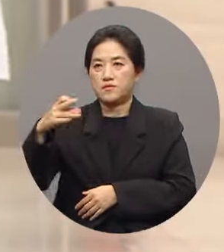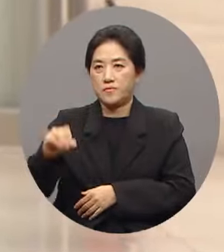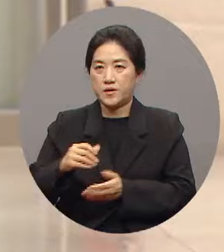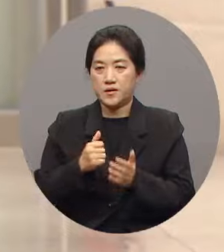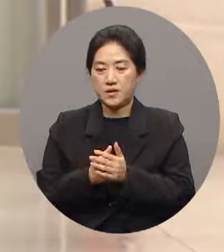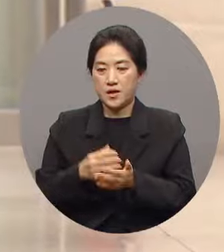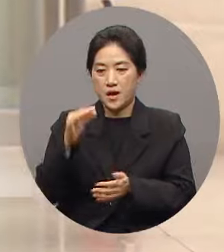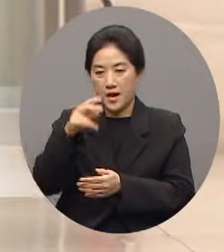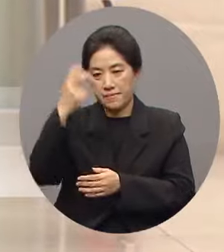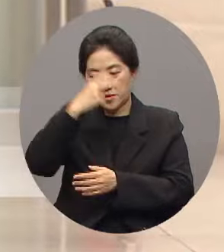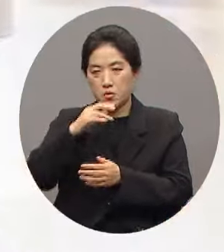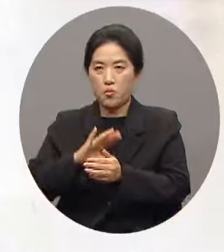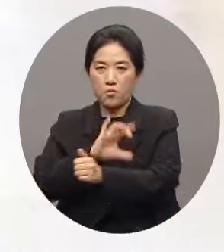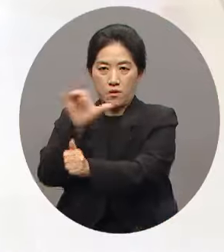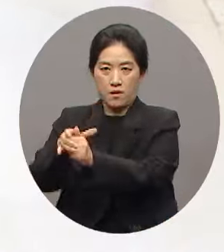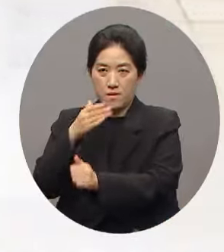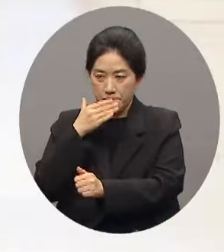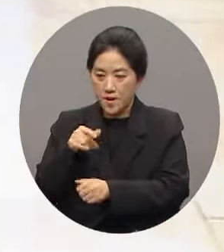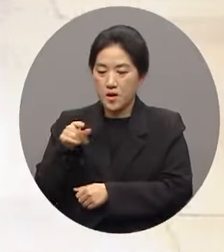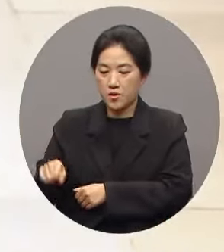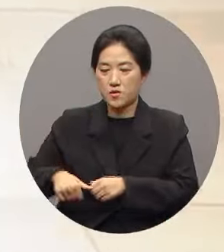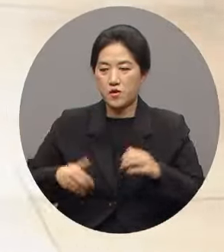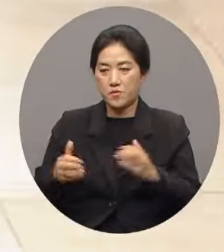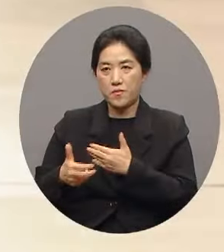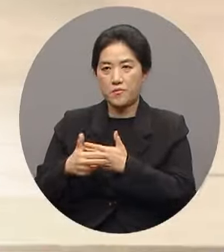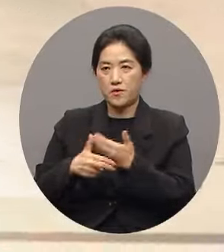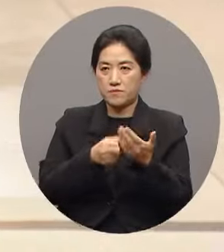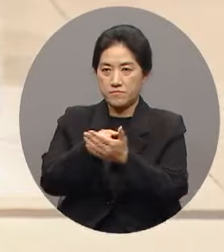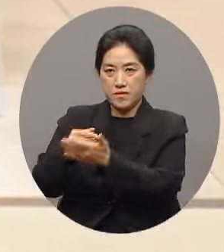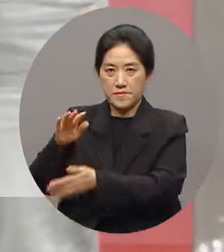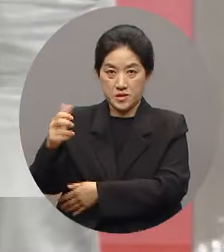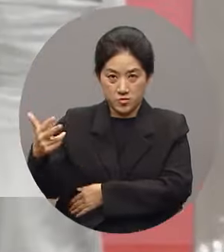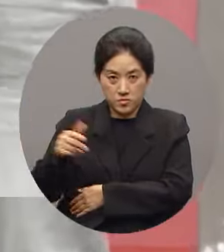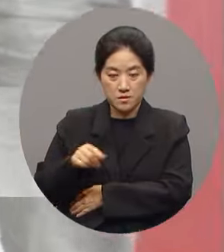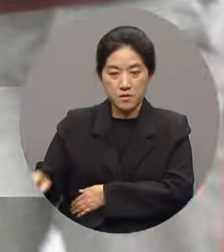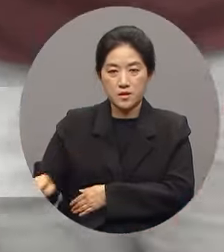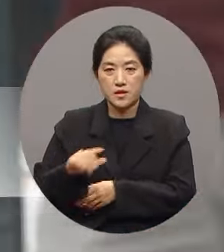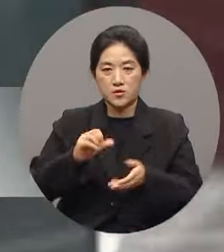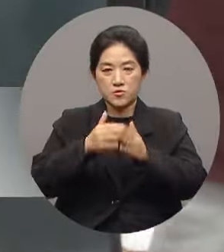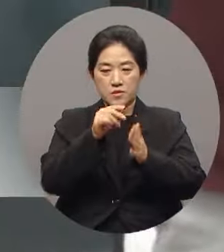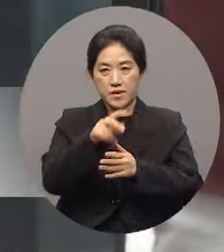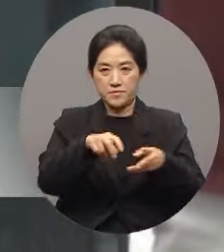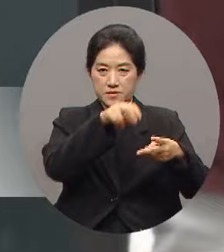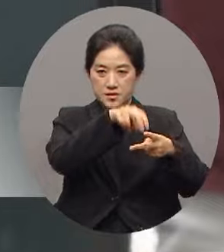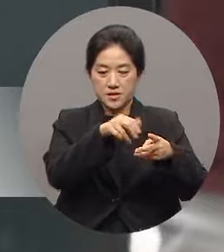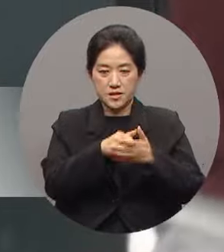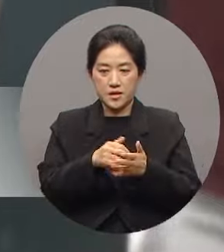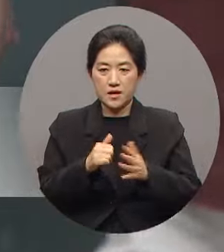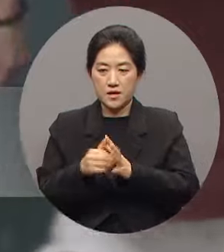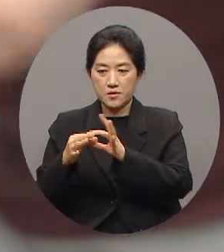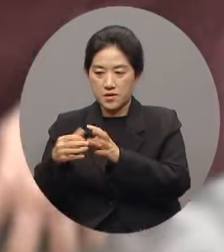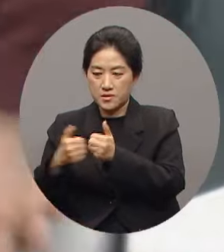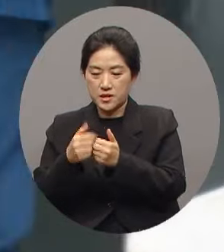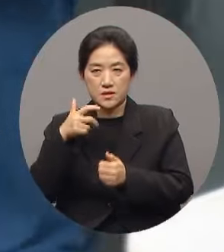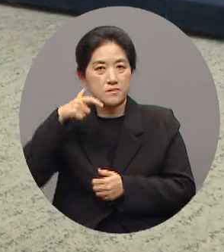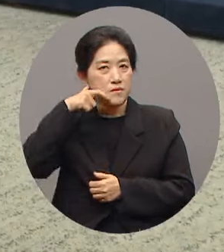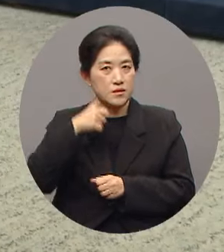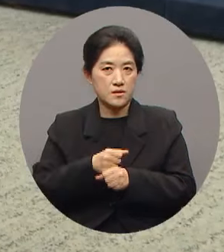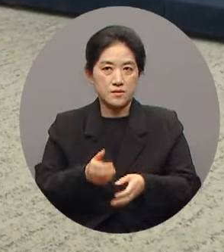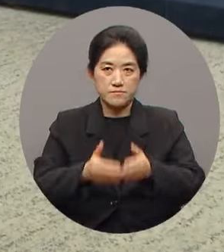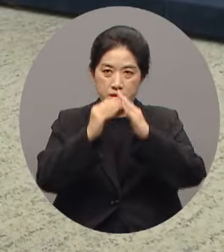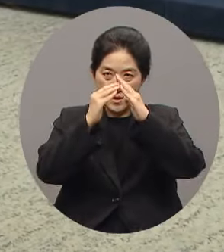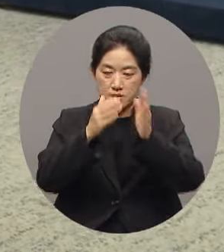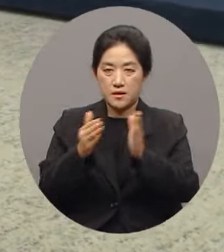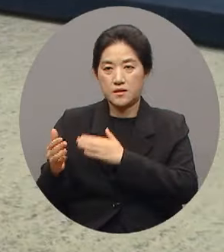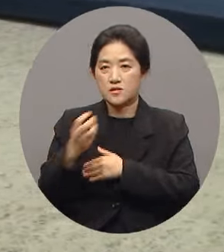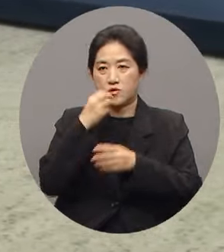평가된 47개 병원을 암 진료 협력병원으로 지정하고 국립암센터에 암 환자 상담 콜센터도 설치하기로 했습니다.